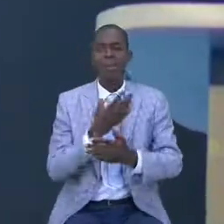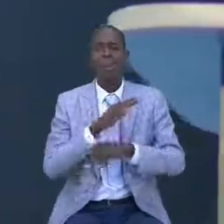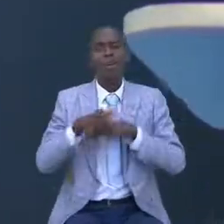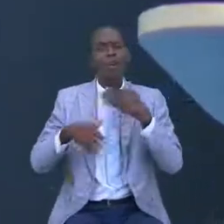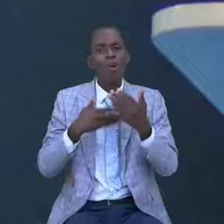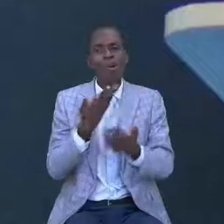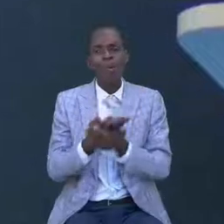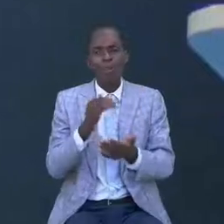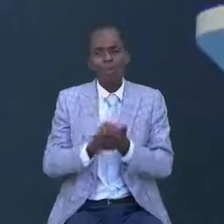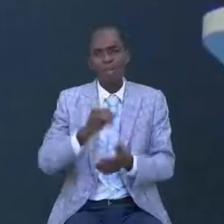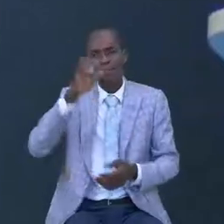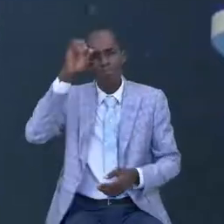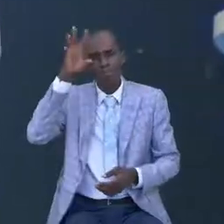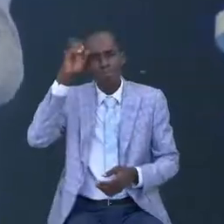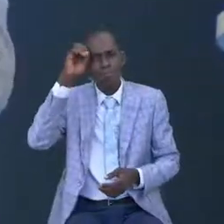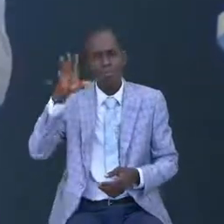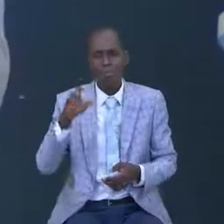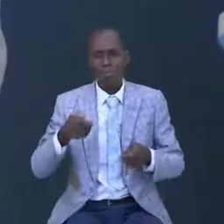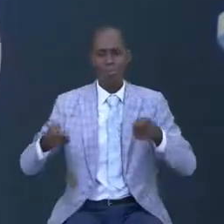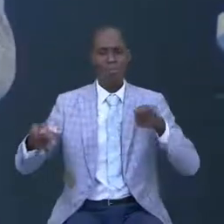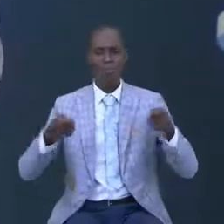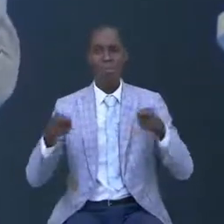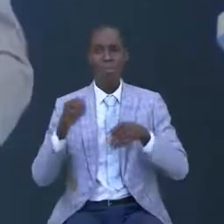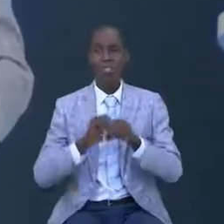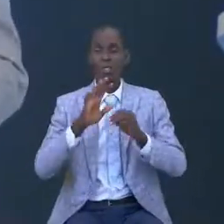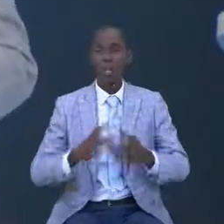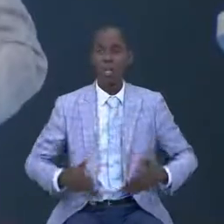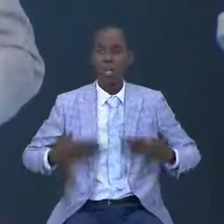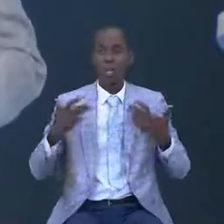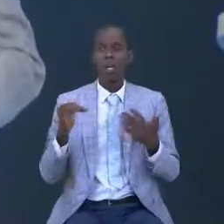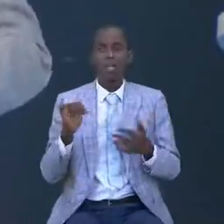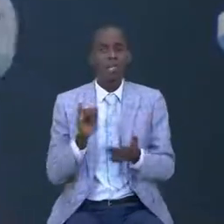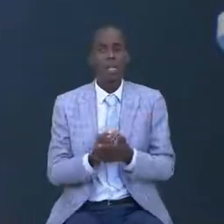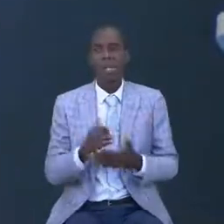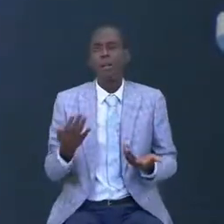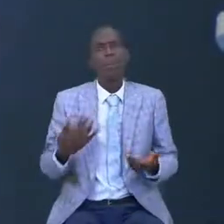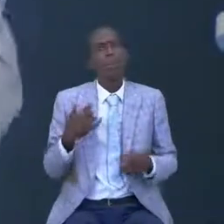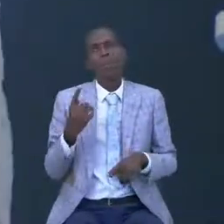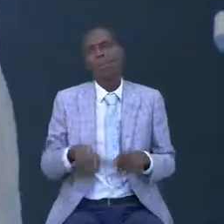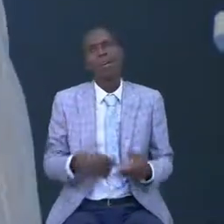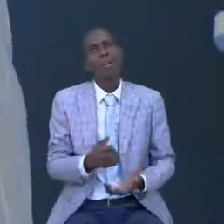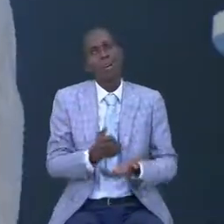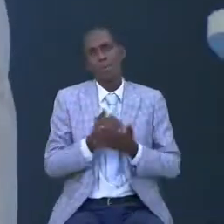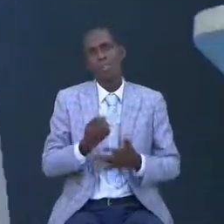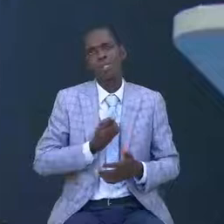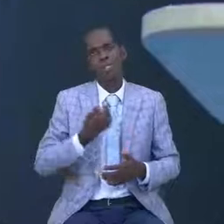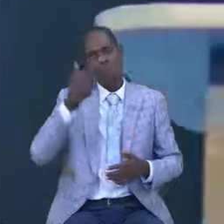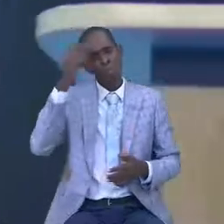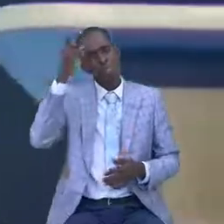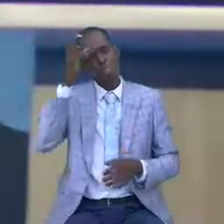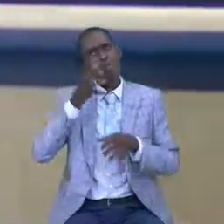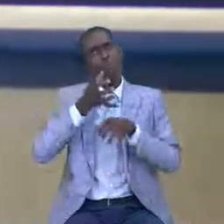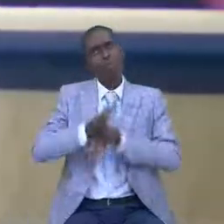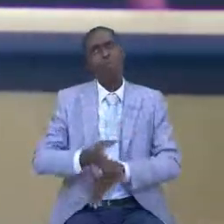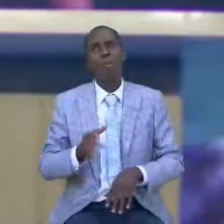Jésus le Sauveur est arrivé. Et toutes ces dominations démoniaques dans